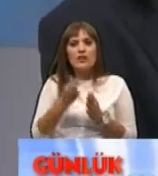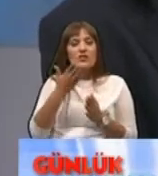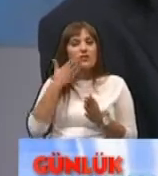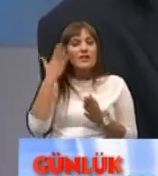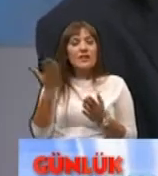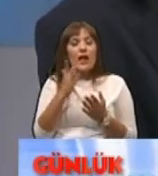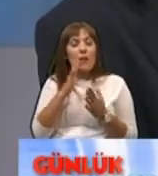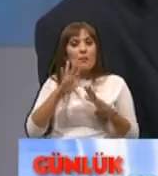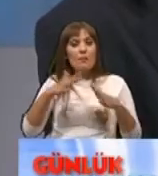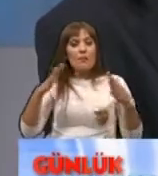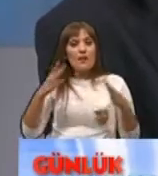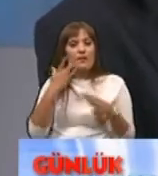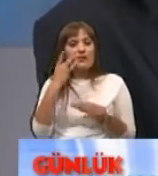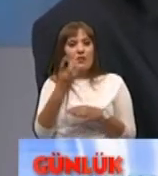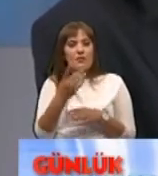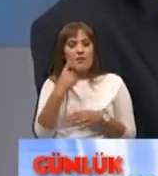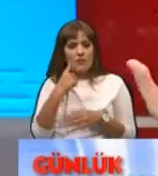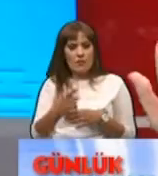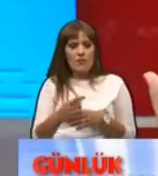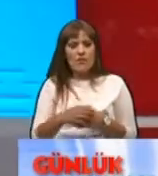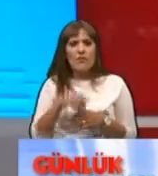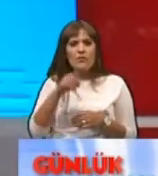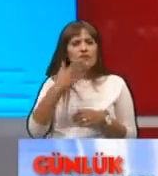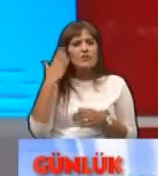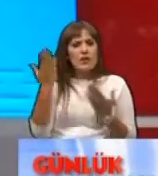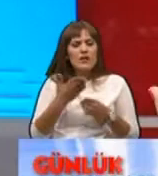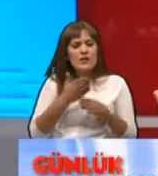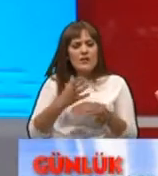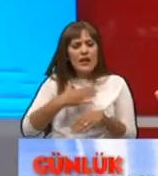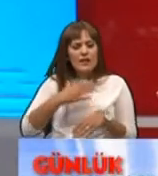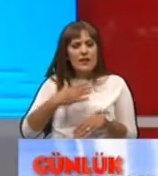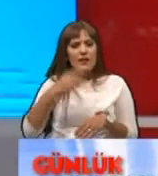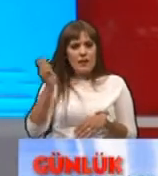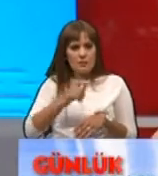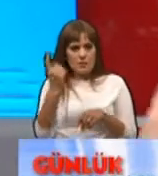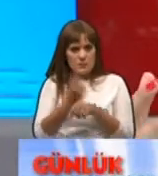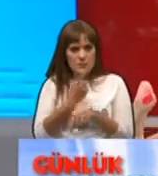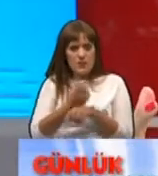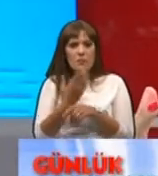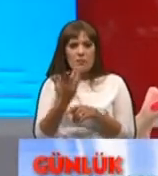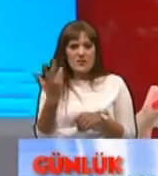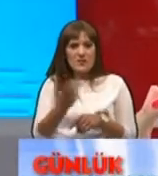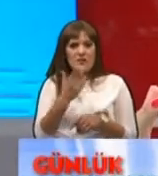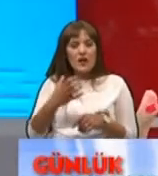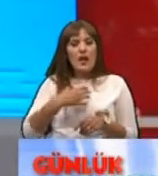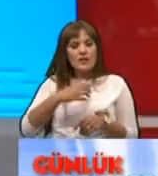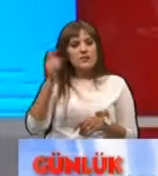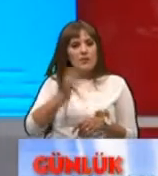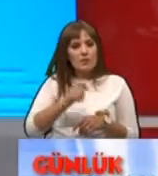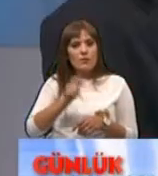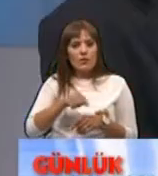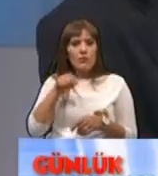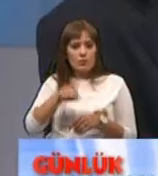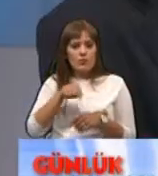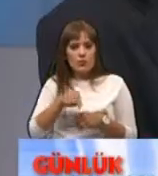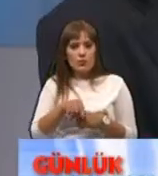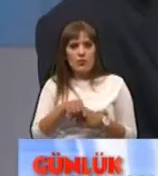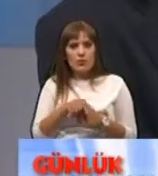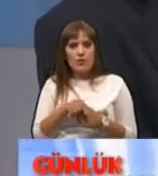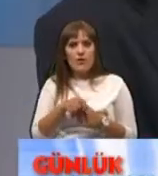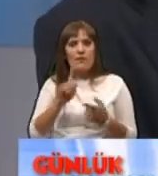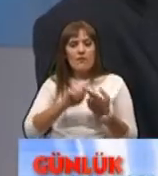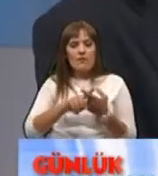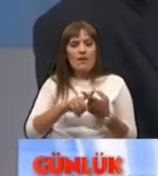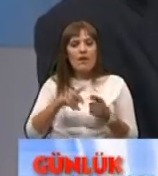daha berrak, daha şeffaf görünüyor. Yani cildin aslında kendi kendine yaptığı evet, işi tabii ki biraz kendisi, daha hızlandırıyoruz. Kendisi yapıyor tabii ki bunu.